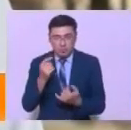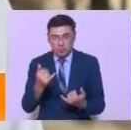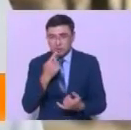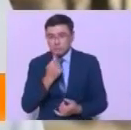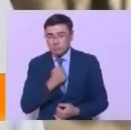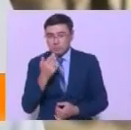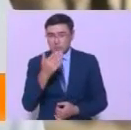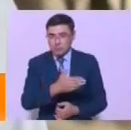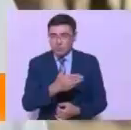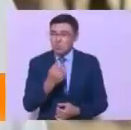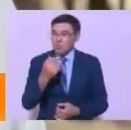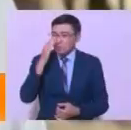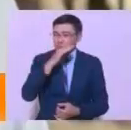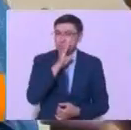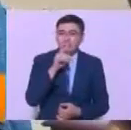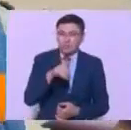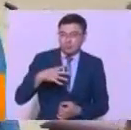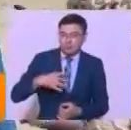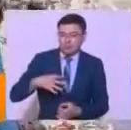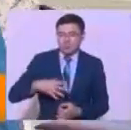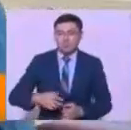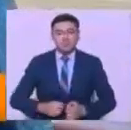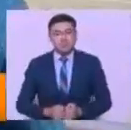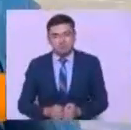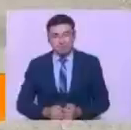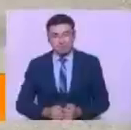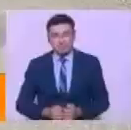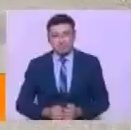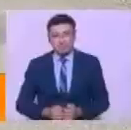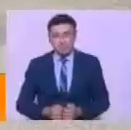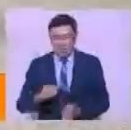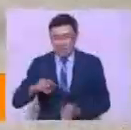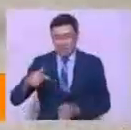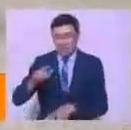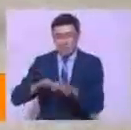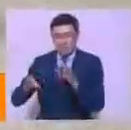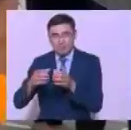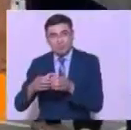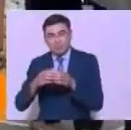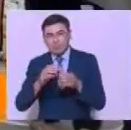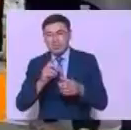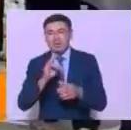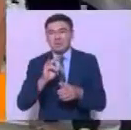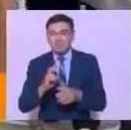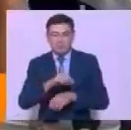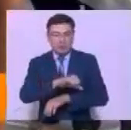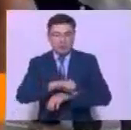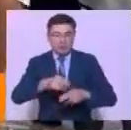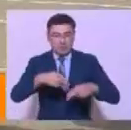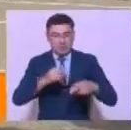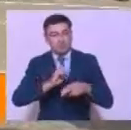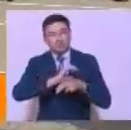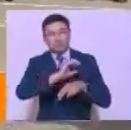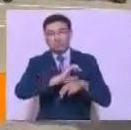а родителям терпения и силы. Отправка новобранцев из Мангистау в пограничную службу Комитета национальной безопасности